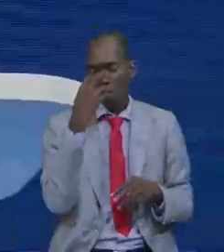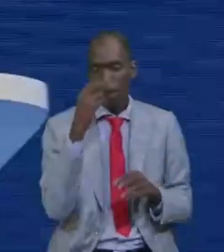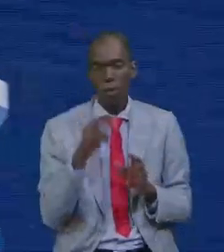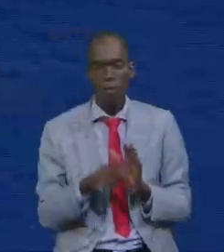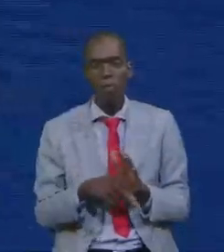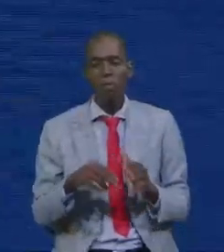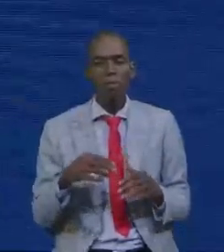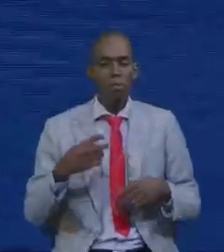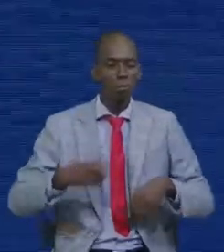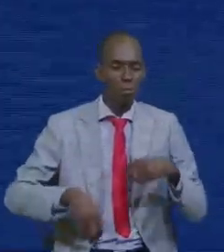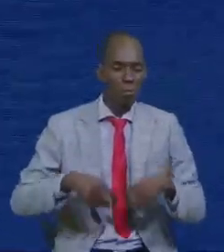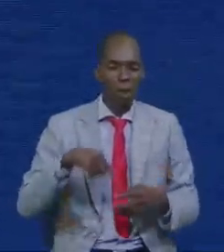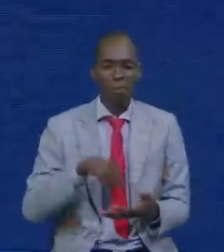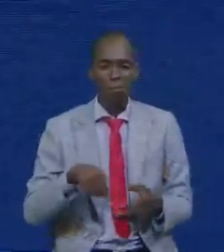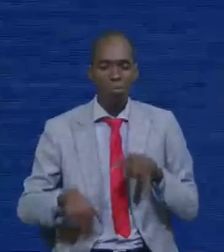soit le problème.